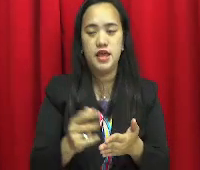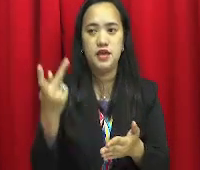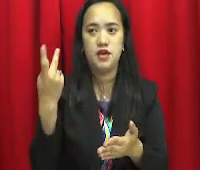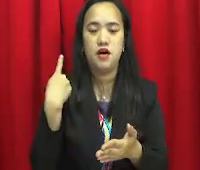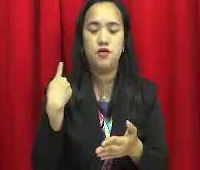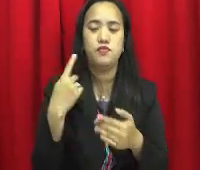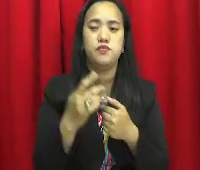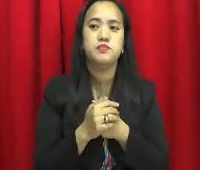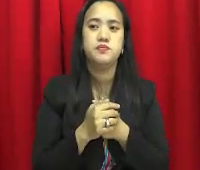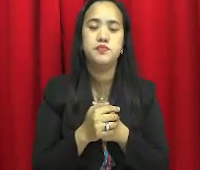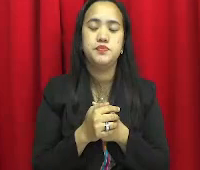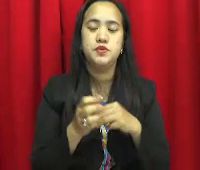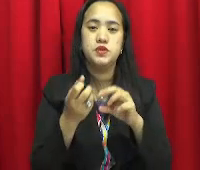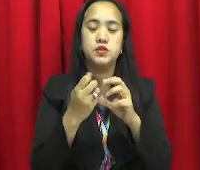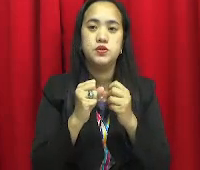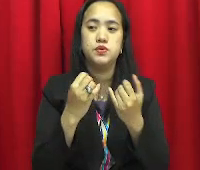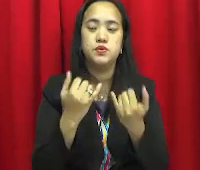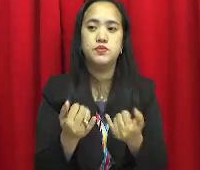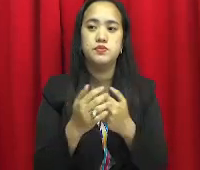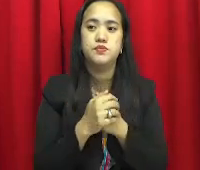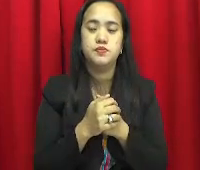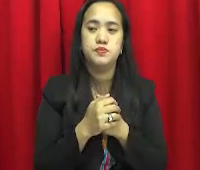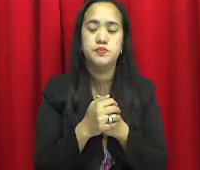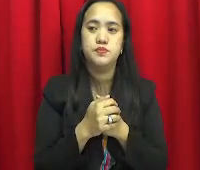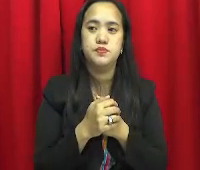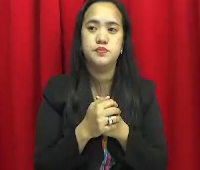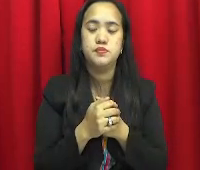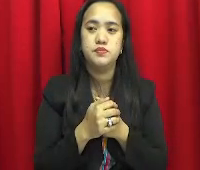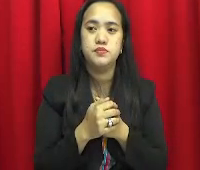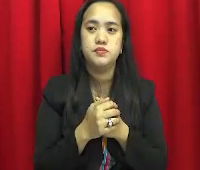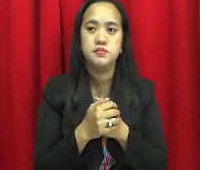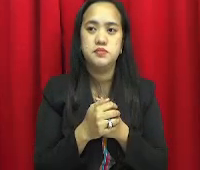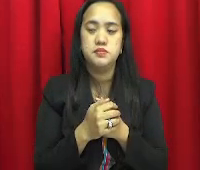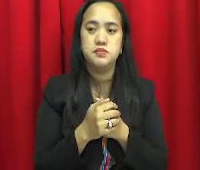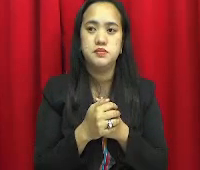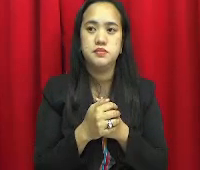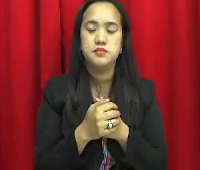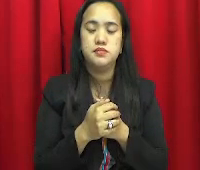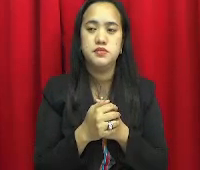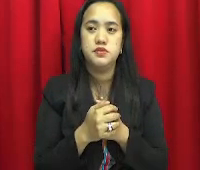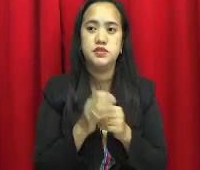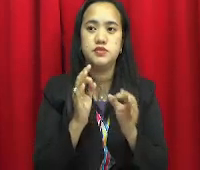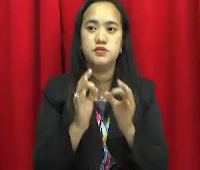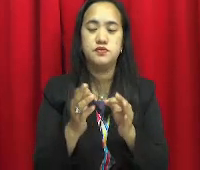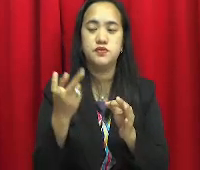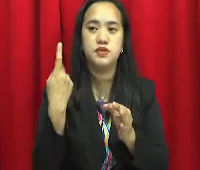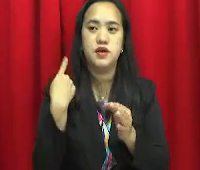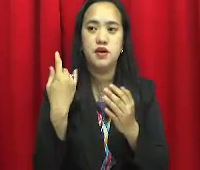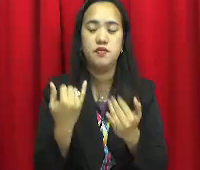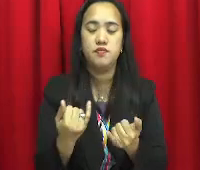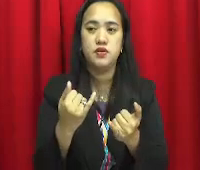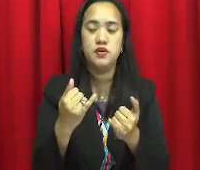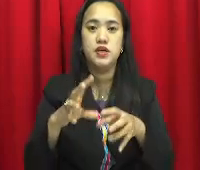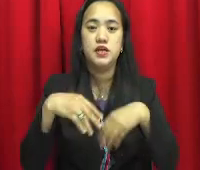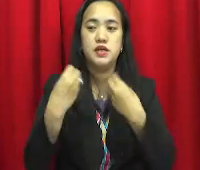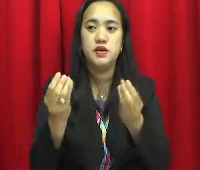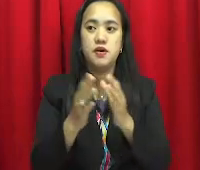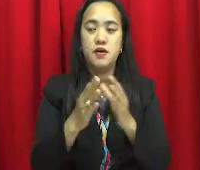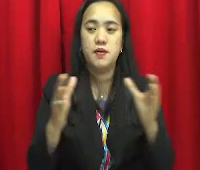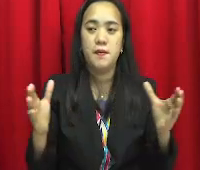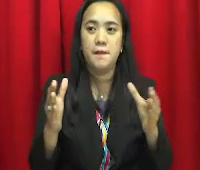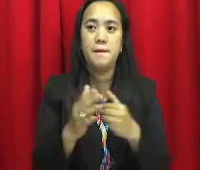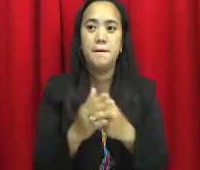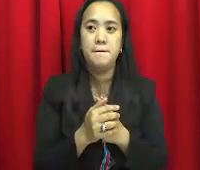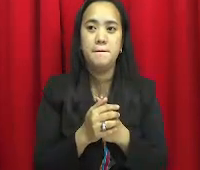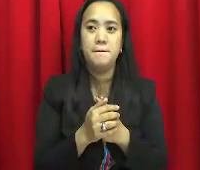yung pagka ngayon nga, pag naaalala ko yung preaching ni Pastor na, sabi mo noon, pag may sobra ka, ibibigay mo sa Panginoon. Kaya pag manangihingi yung